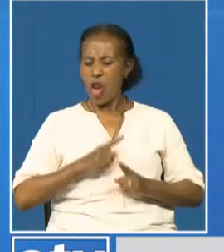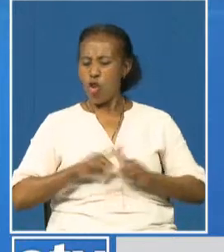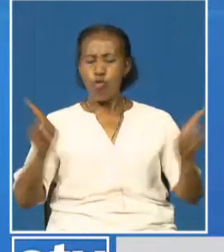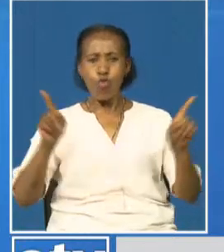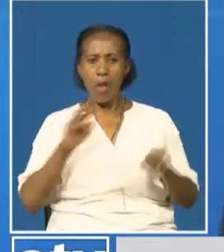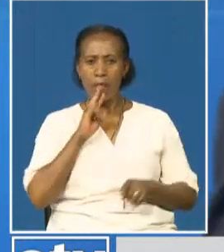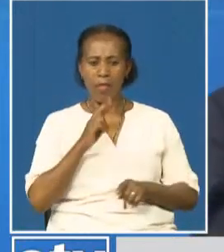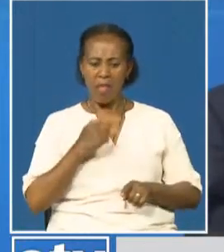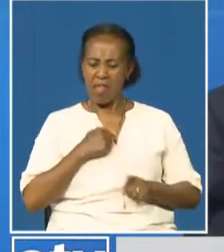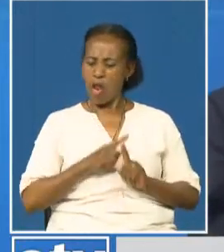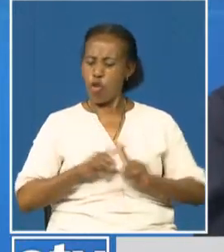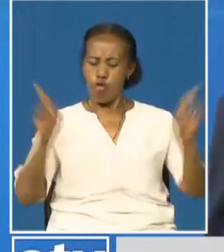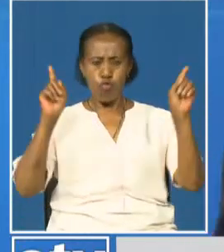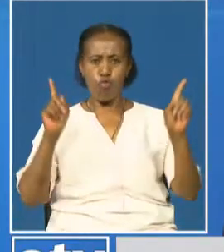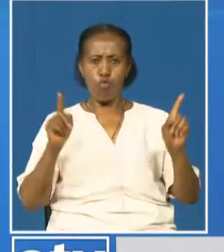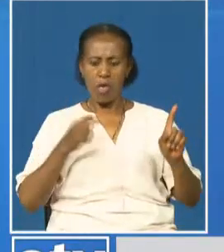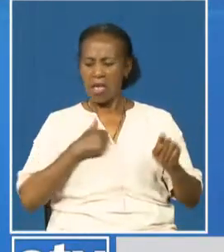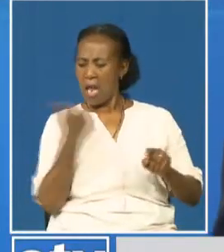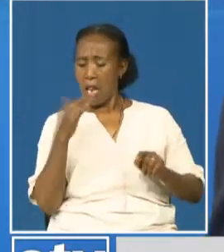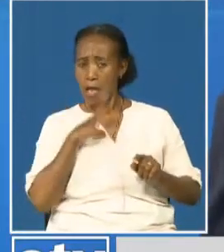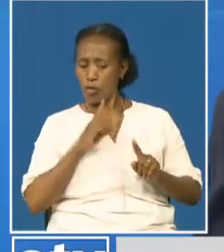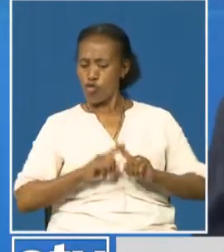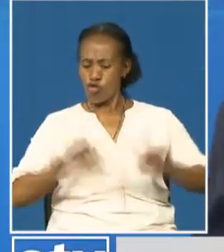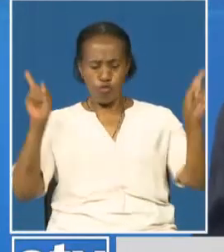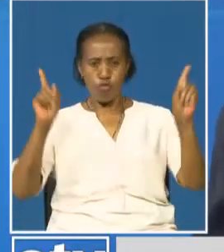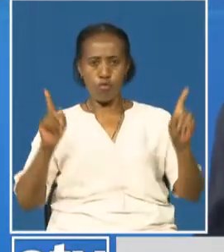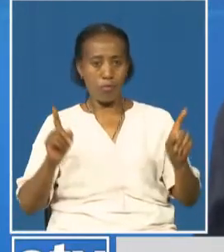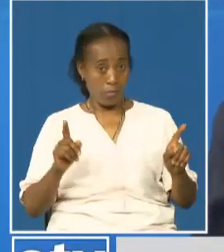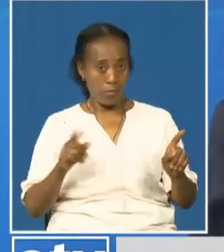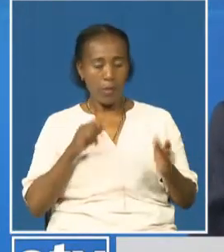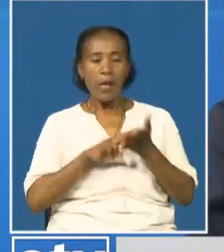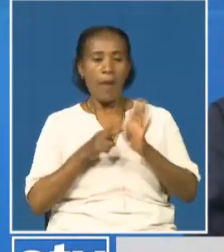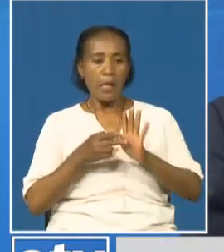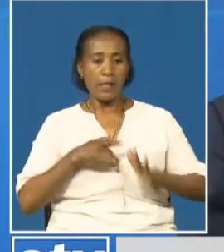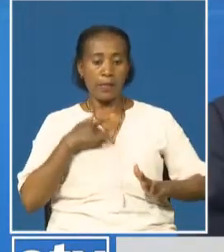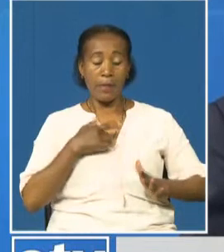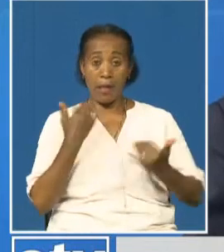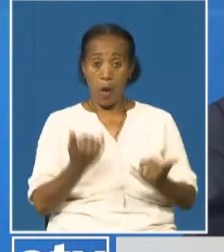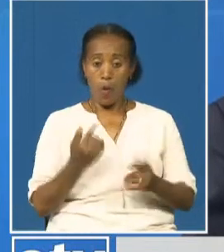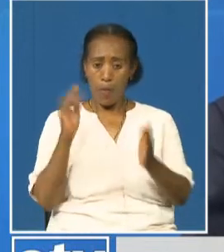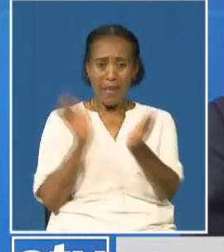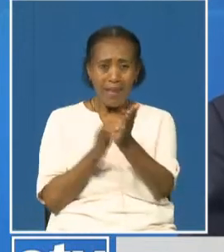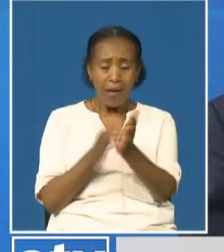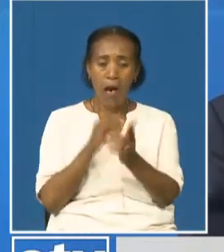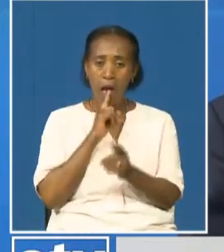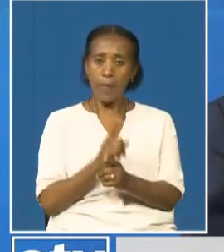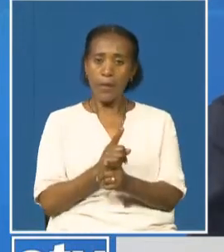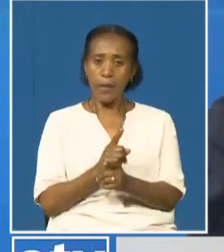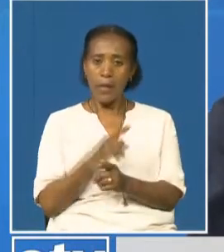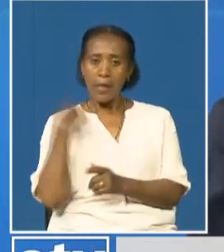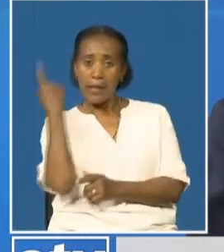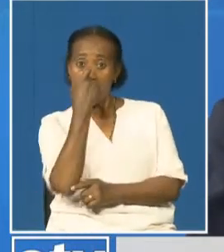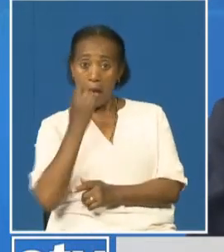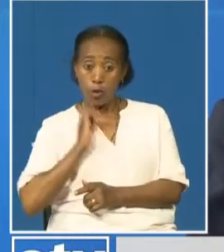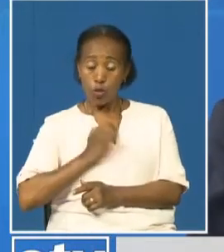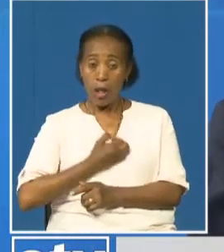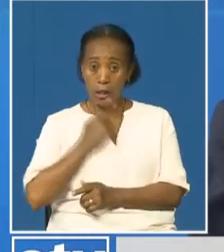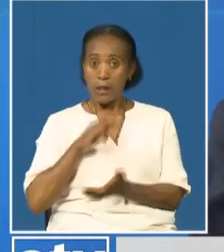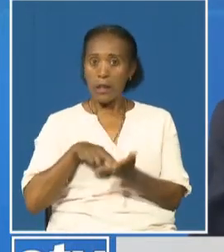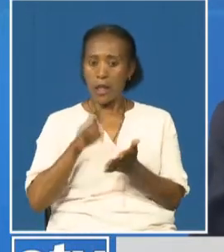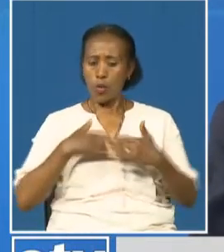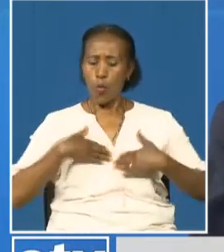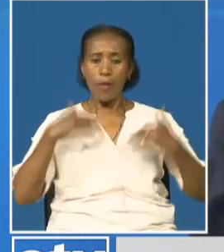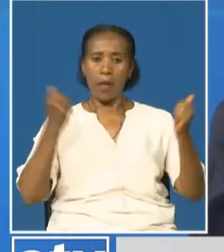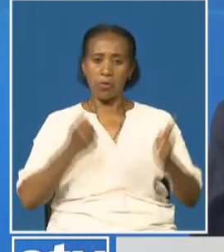ነኝ ዩኒክ ነኝ ከሌላው ሰው እለያለሁ የማለት ስሜት አሁን በተደጋጋሚ ጠያቂዎቻችን ስላነሱት